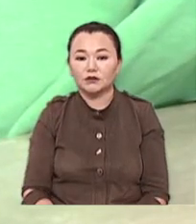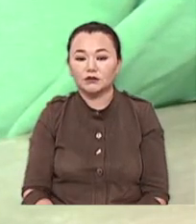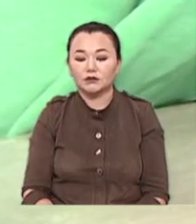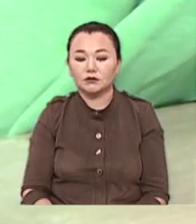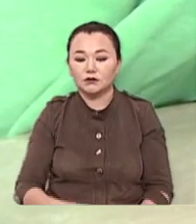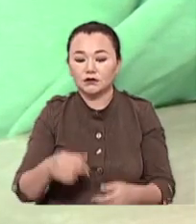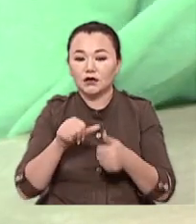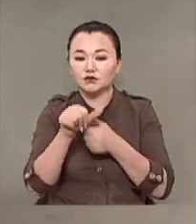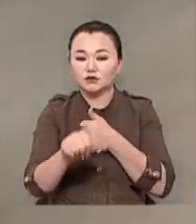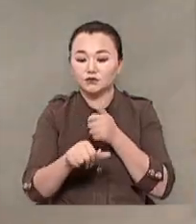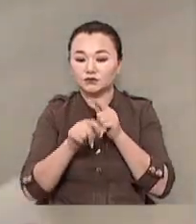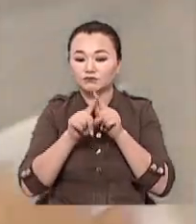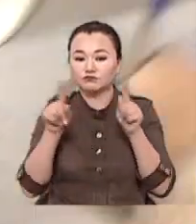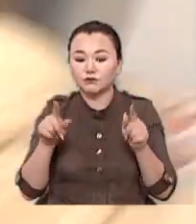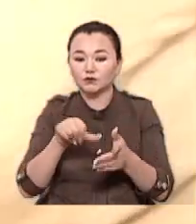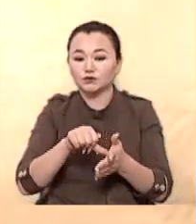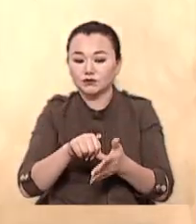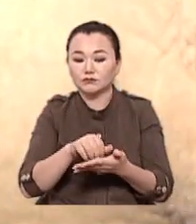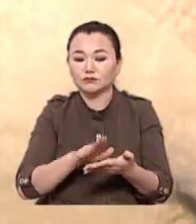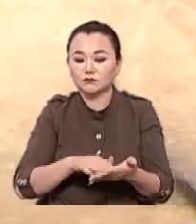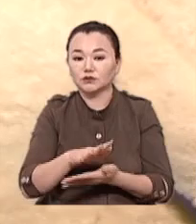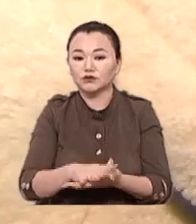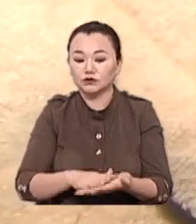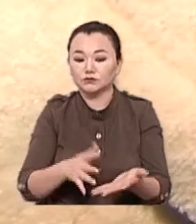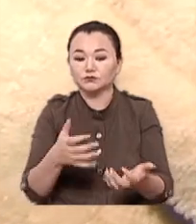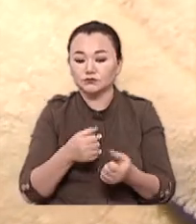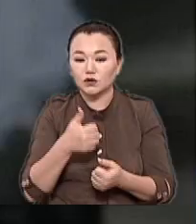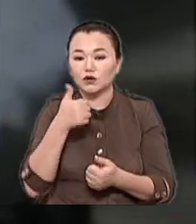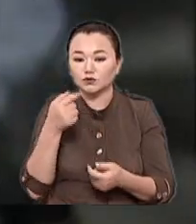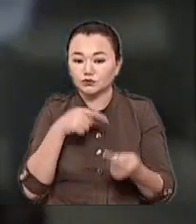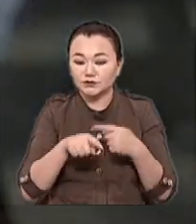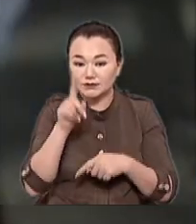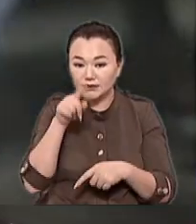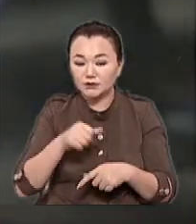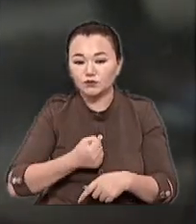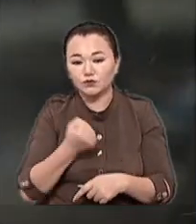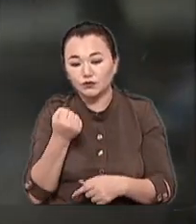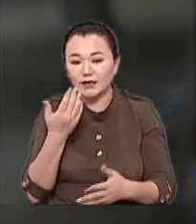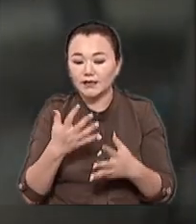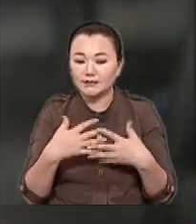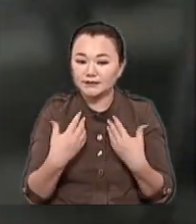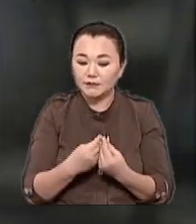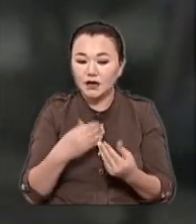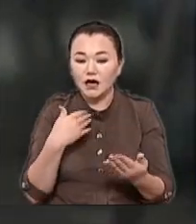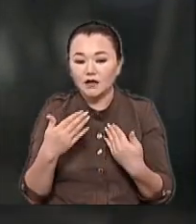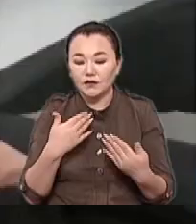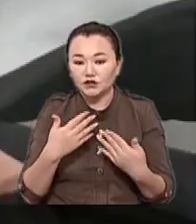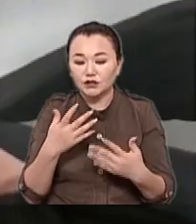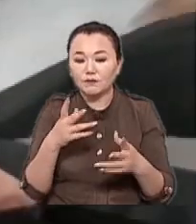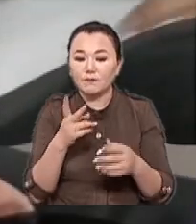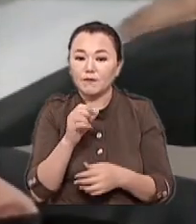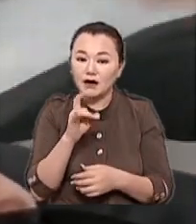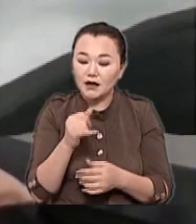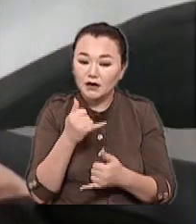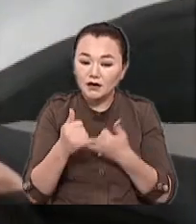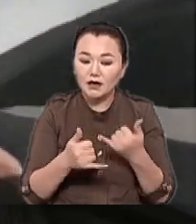болмақ. Ерекше жобаға қатысушыларды тіркеу әлі де жалғасуда. Бірін-бірі жақсы білетін отбасылық, достық және туыстық қарым-қатынастағы жұптардың